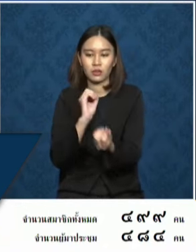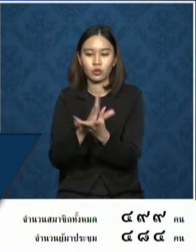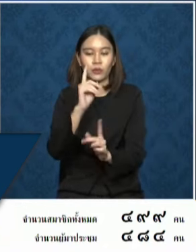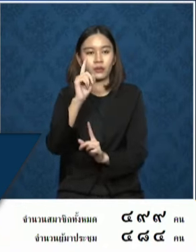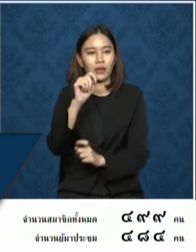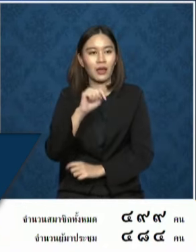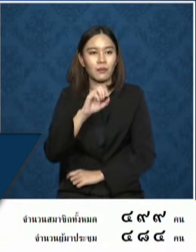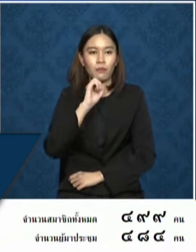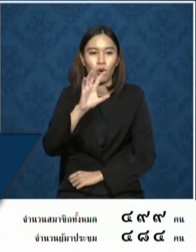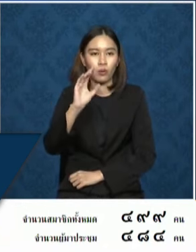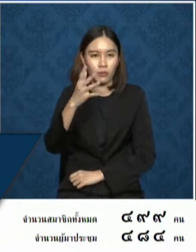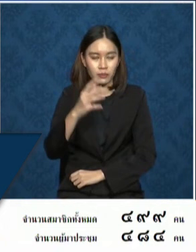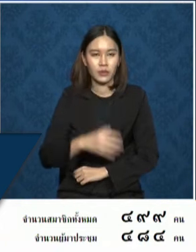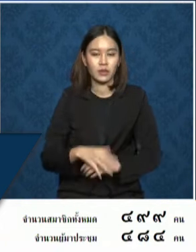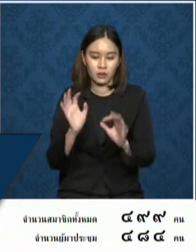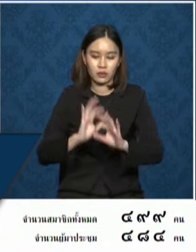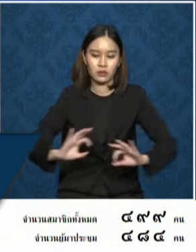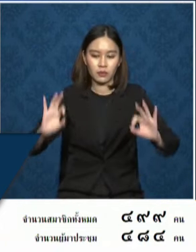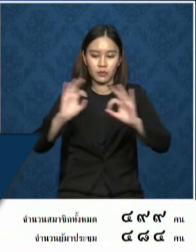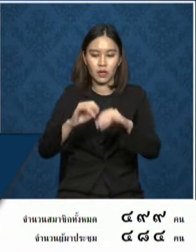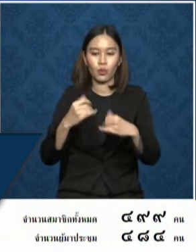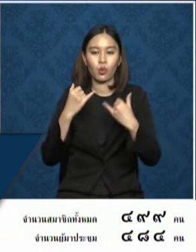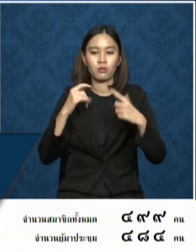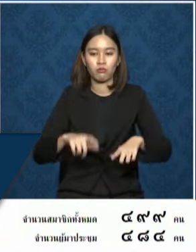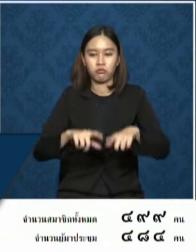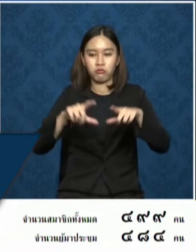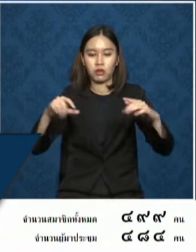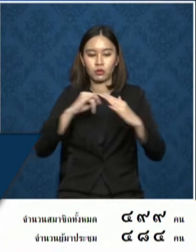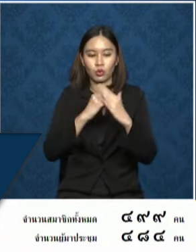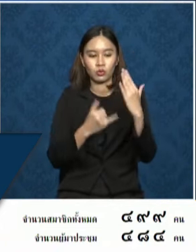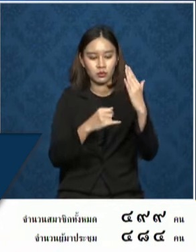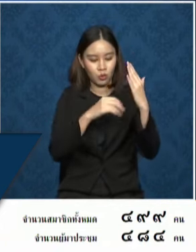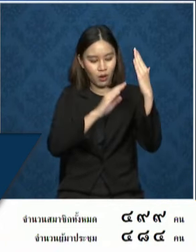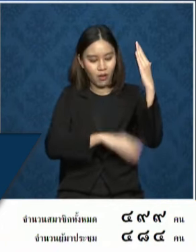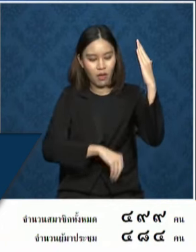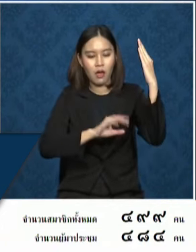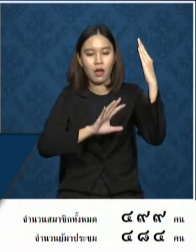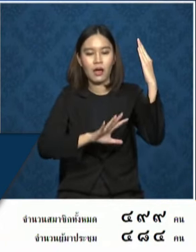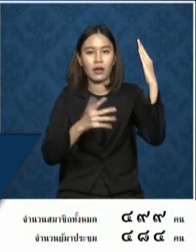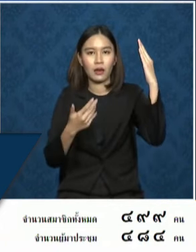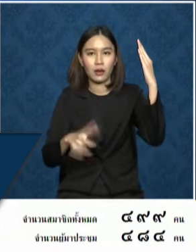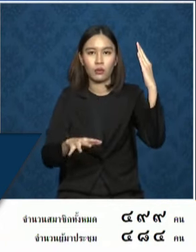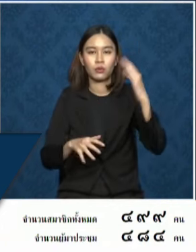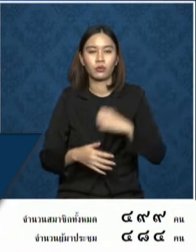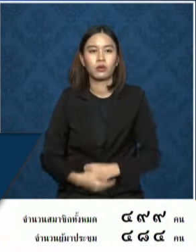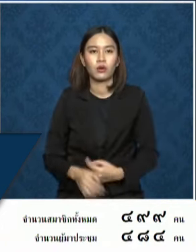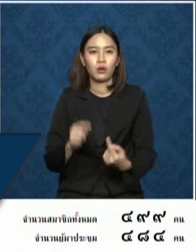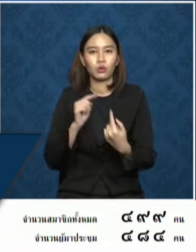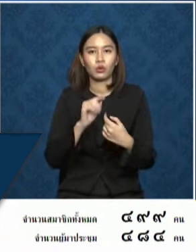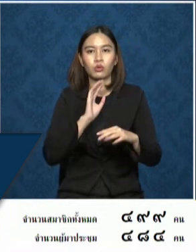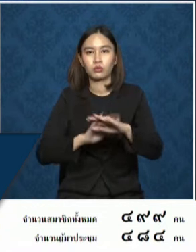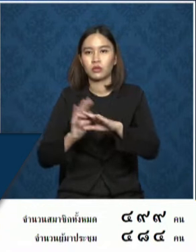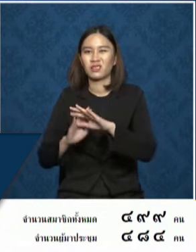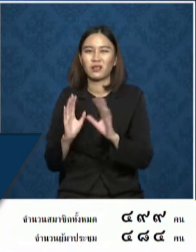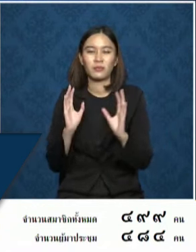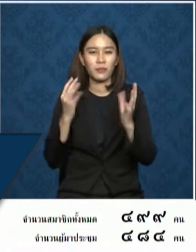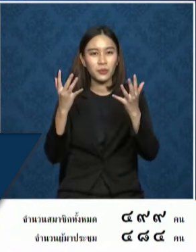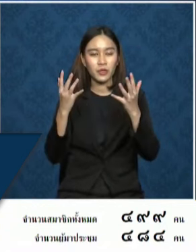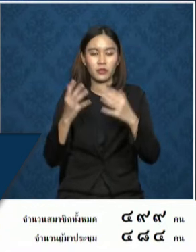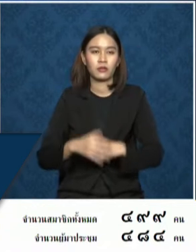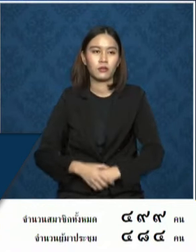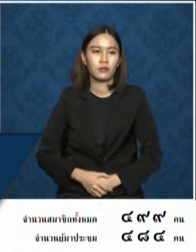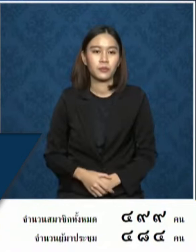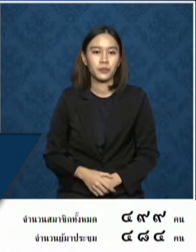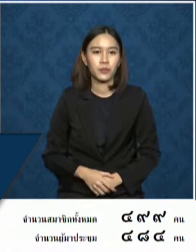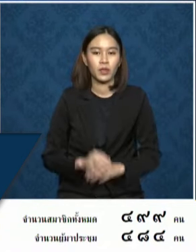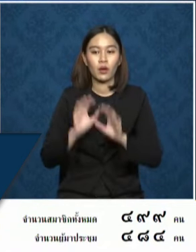เสี่ยงที่สำคัญครับวันนี้ขยายวงกว้างไป 5จังหวัดชายแดนใต้แล้วการเตือนภัยก็ไม่มี